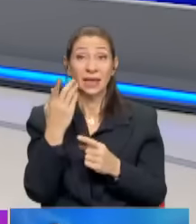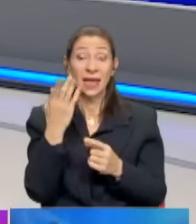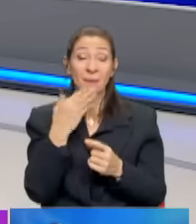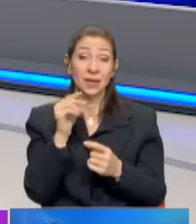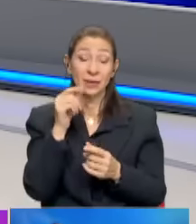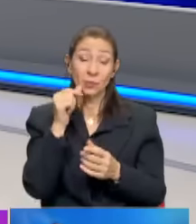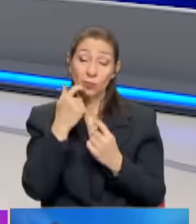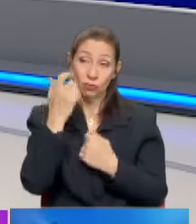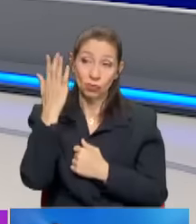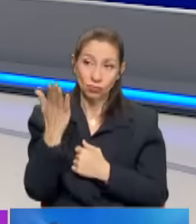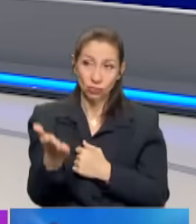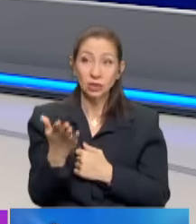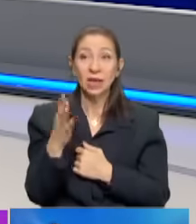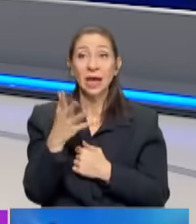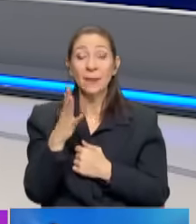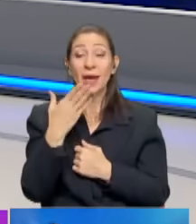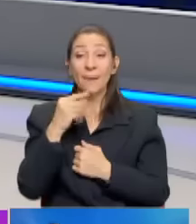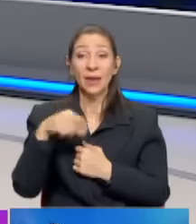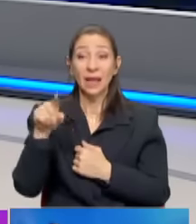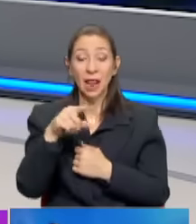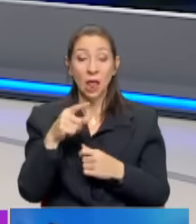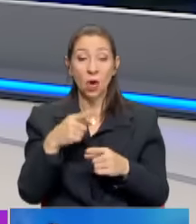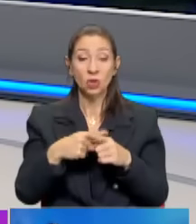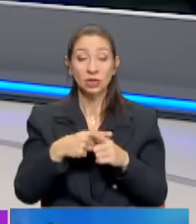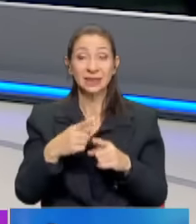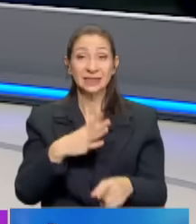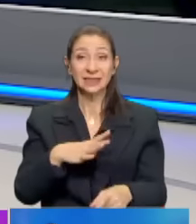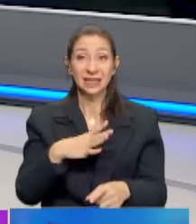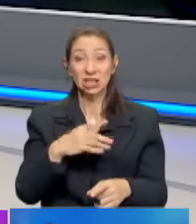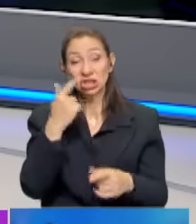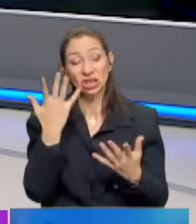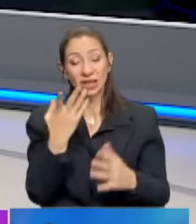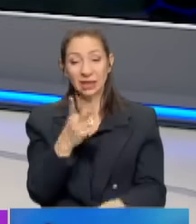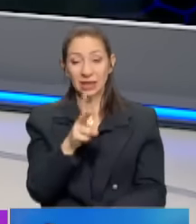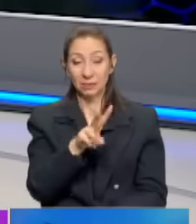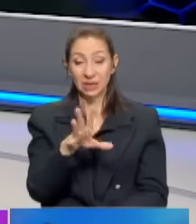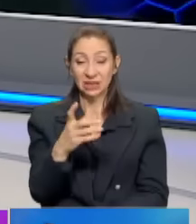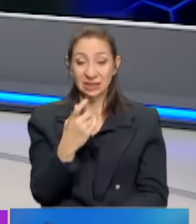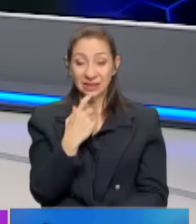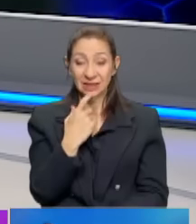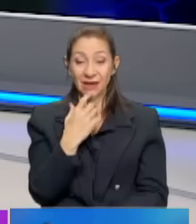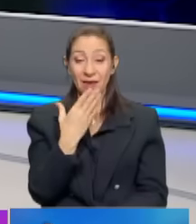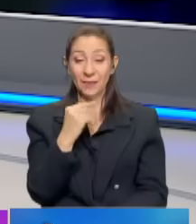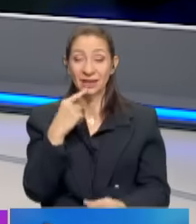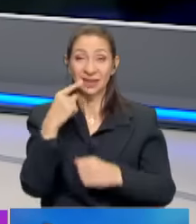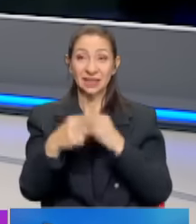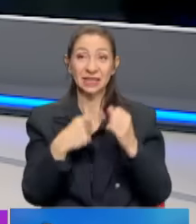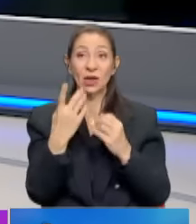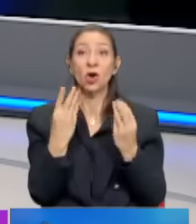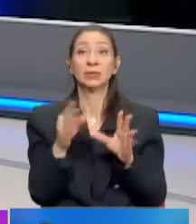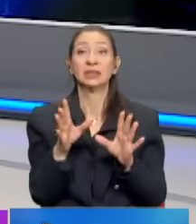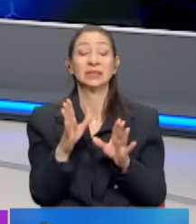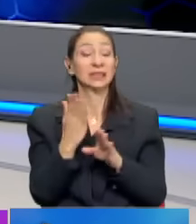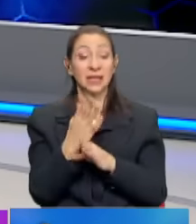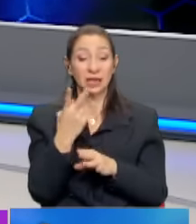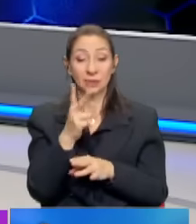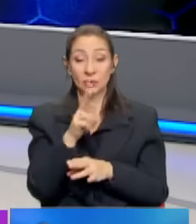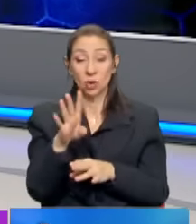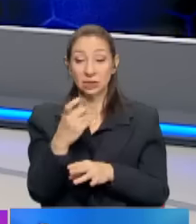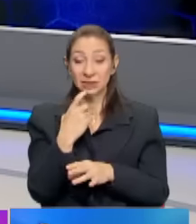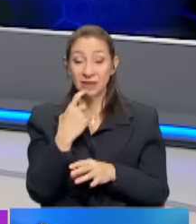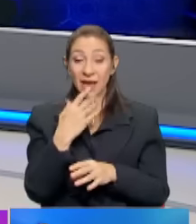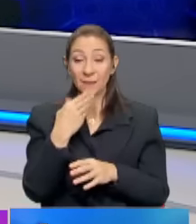emekli büyüğümüz ve galiba emeklilerin ortak temennisi İnşallah 2025 yılı emekliler yılı ilan edilmez Çünkü 2024